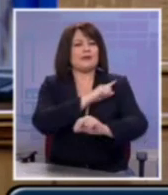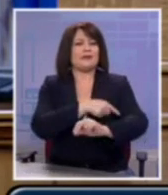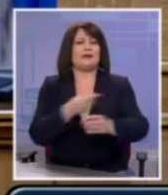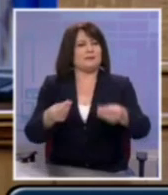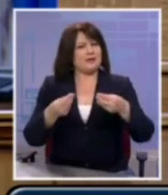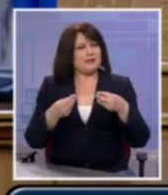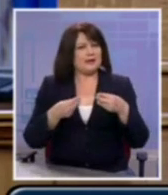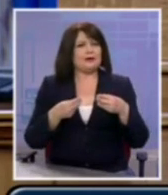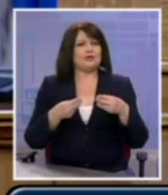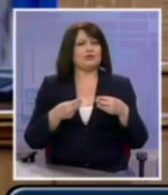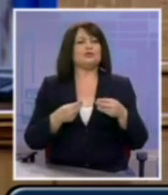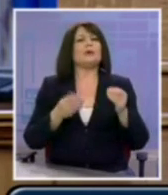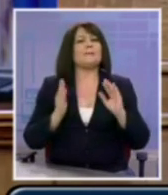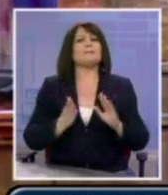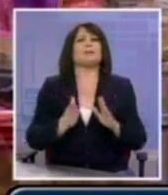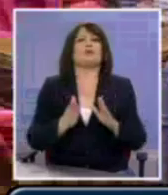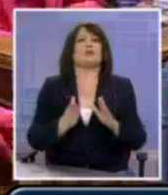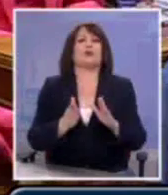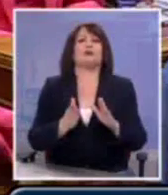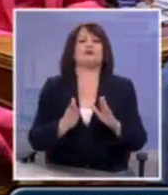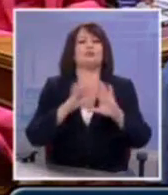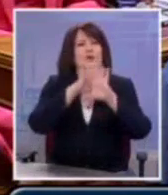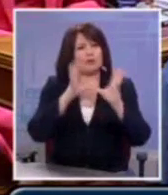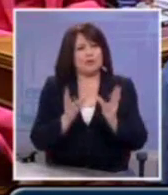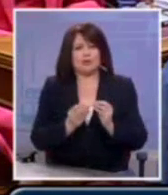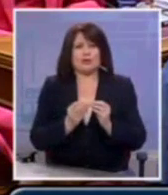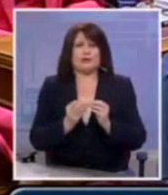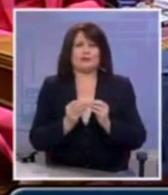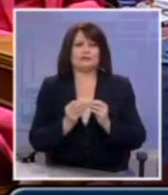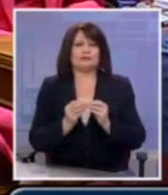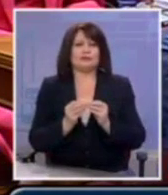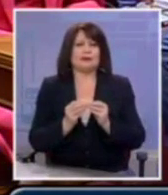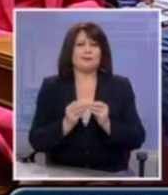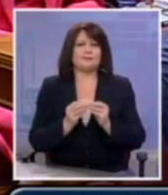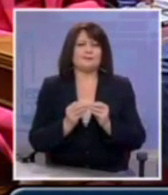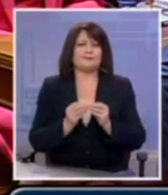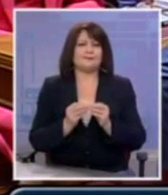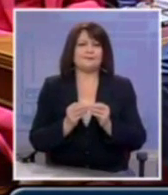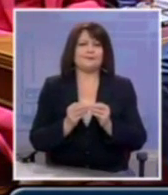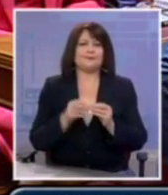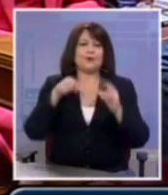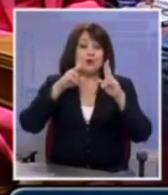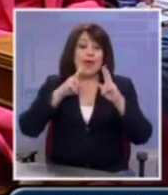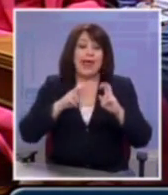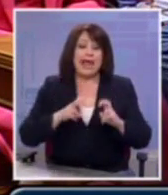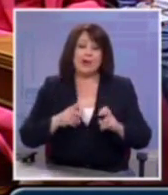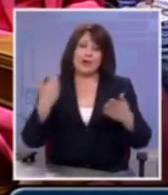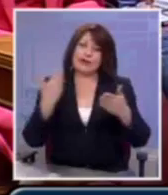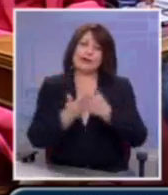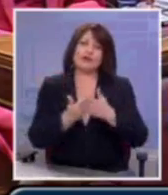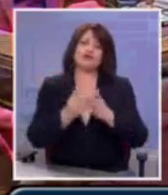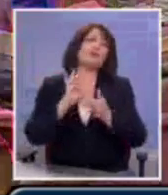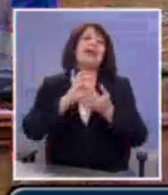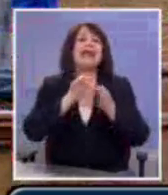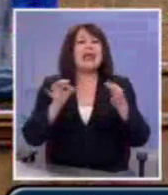ενδυναμώνουν να προχωρήσουμε και να ολοκληρώσουμε αυτόν τον έλεγχο στην